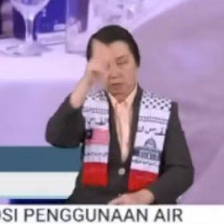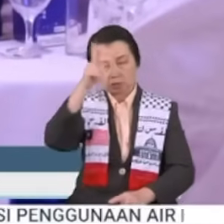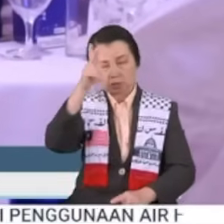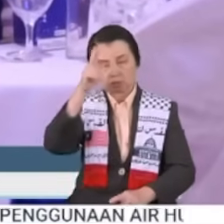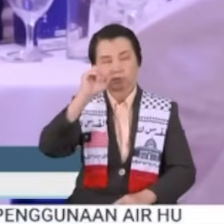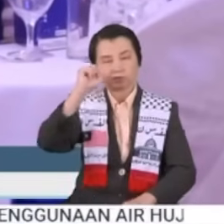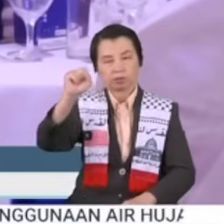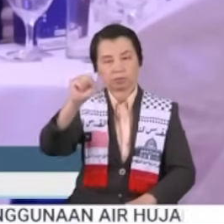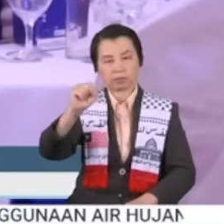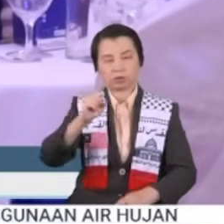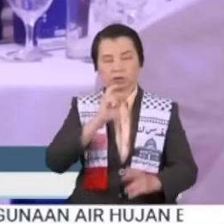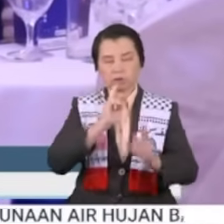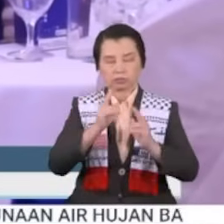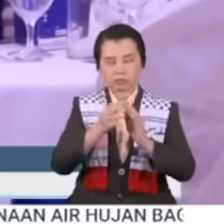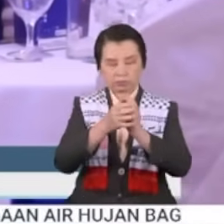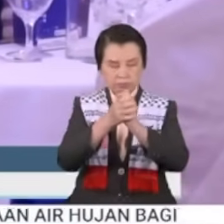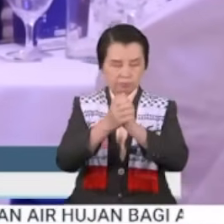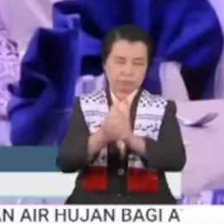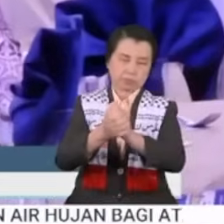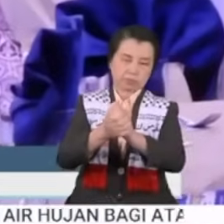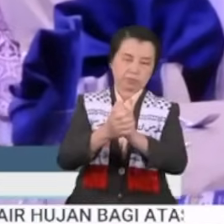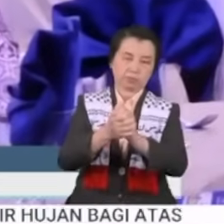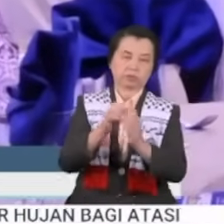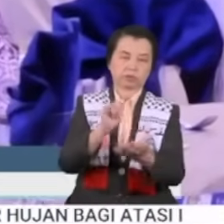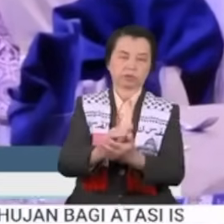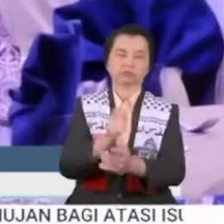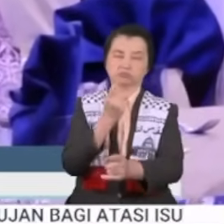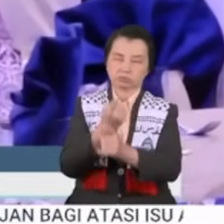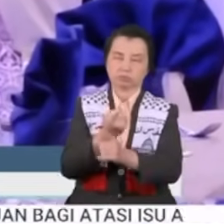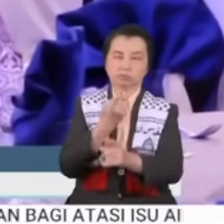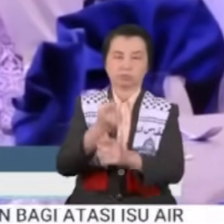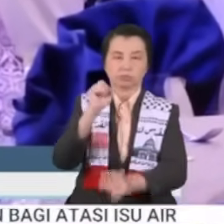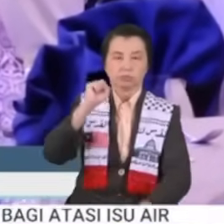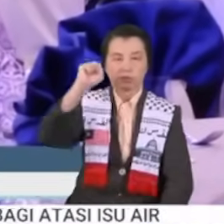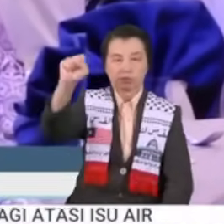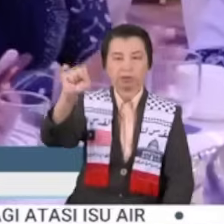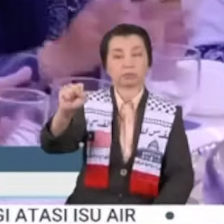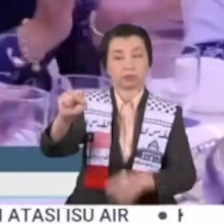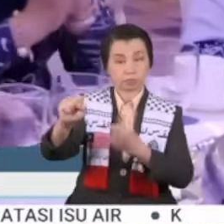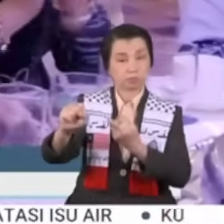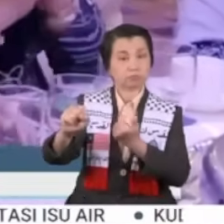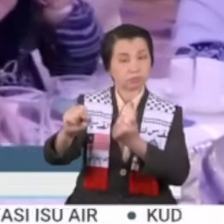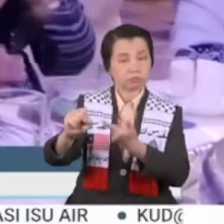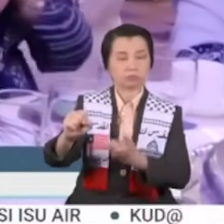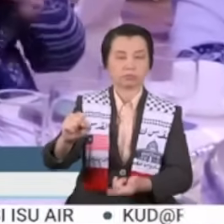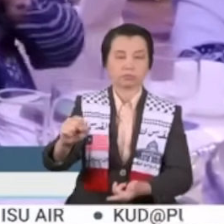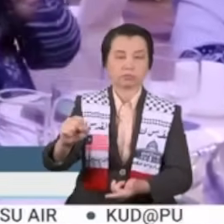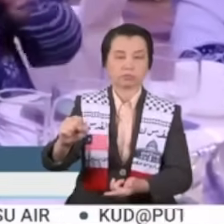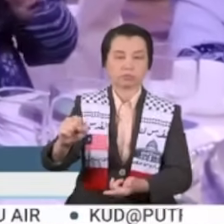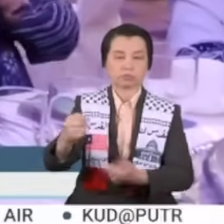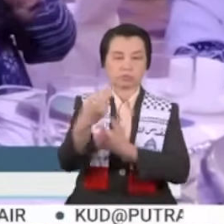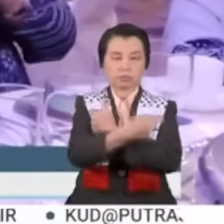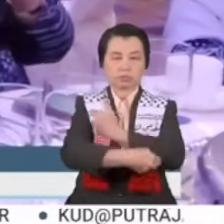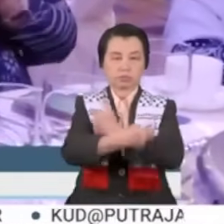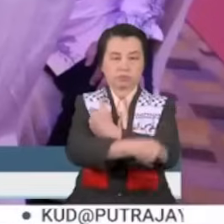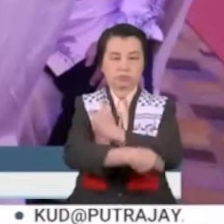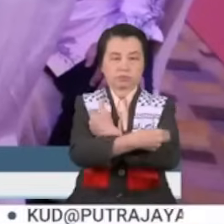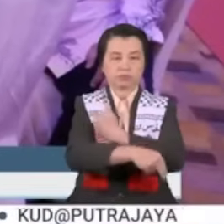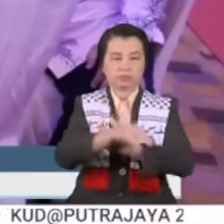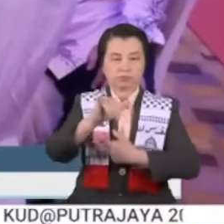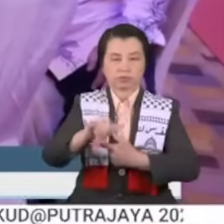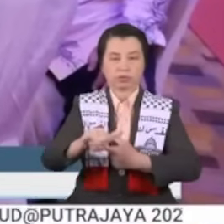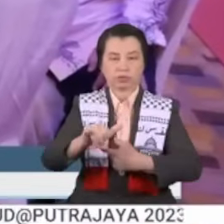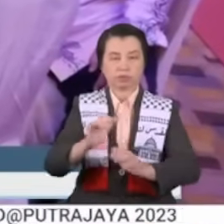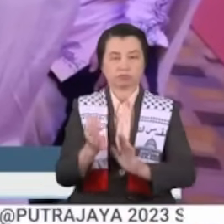mengucapkan syabas dan tahniah karena memang sesungguhnya Sabah eh antara negeri